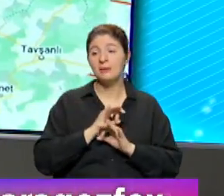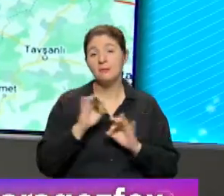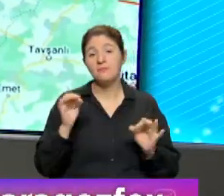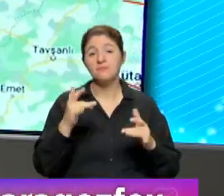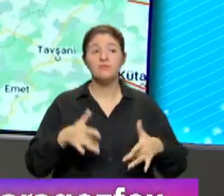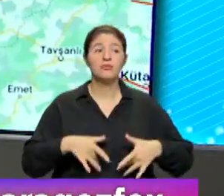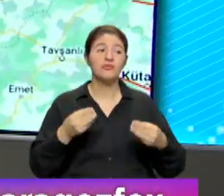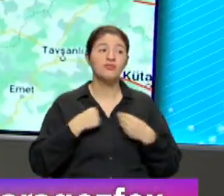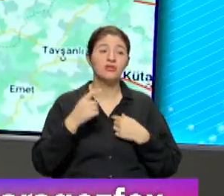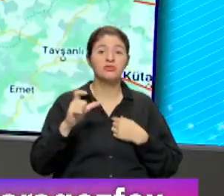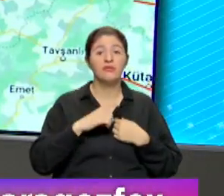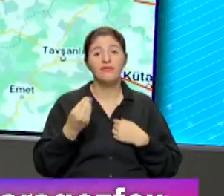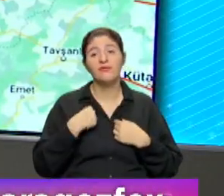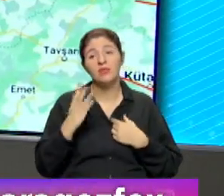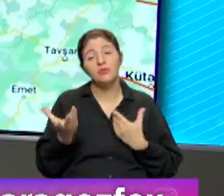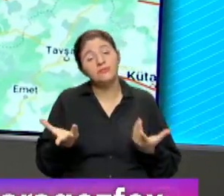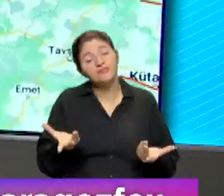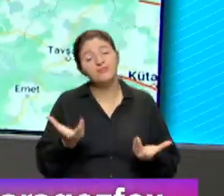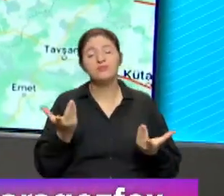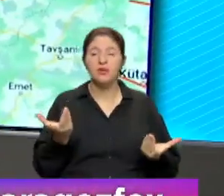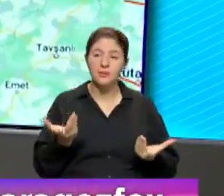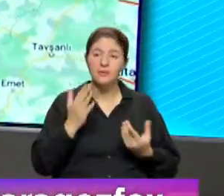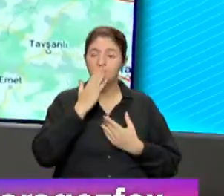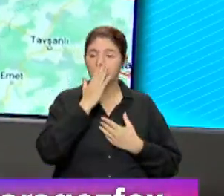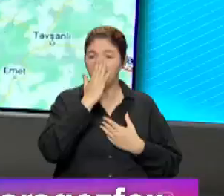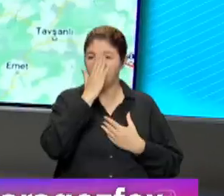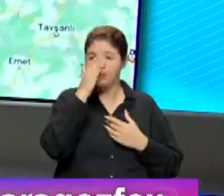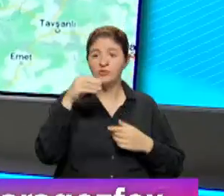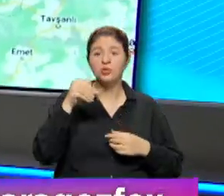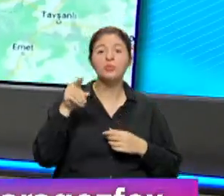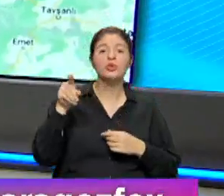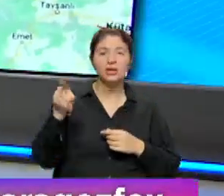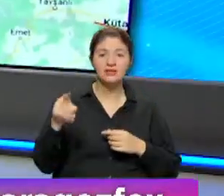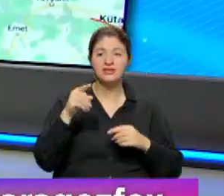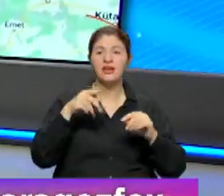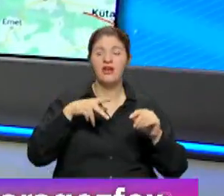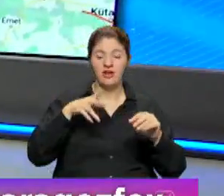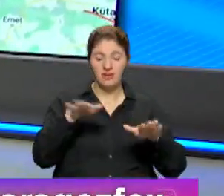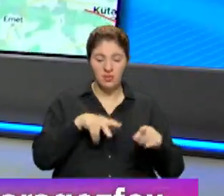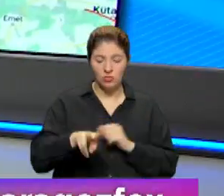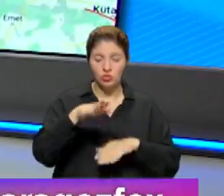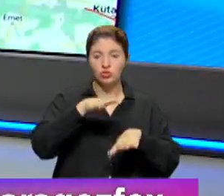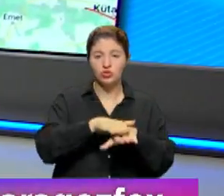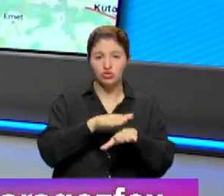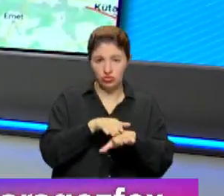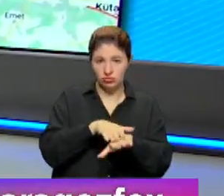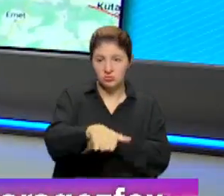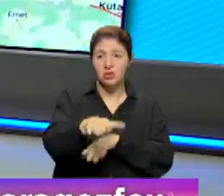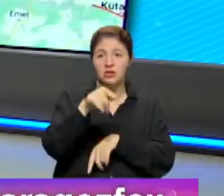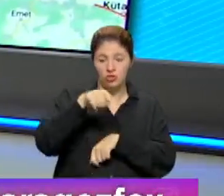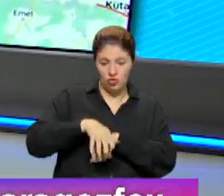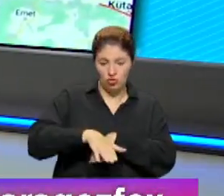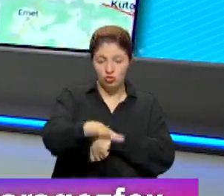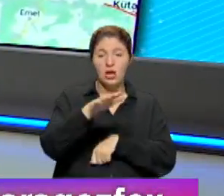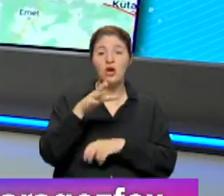tatmin edici yanıtlar gelmiyor maalesef ama işte e Kumburgaz fayk olu üzerinde küçük ama ön önemli bir